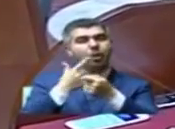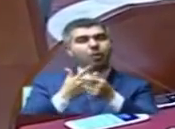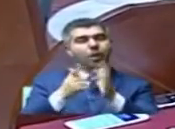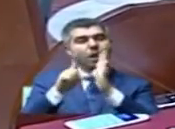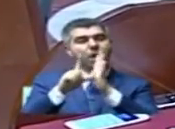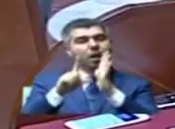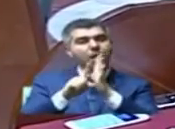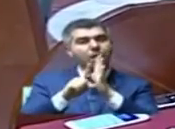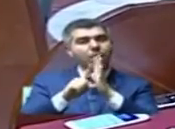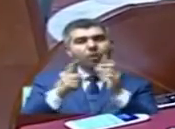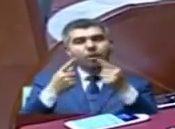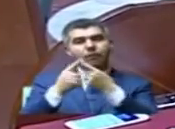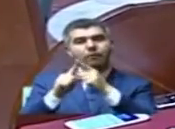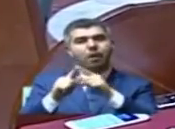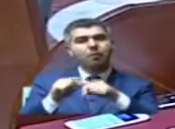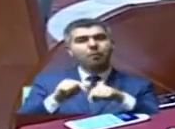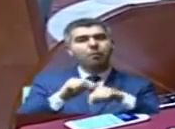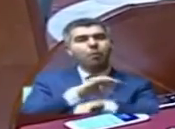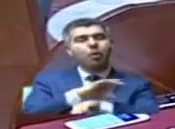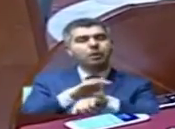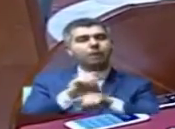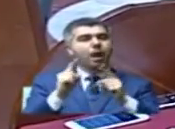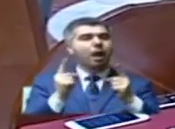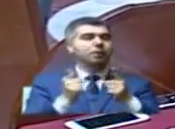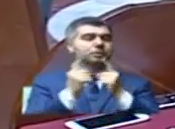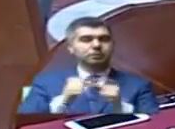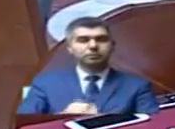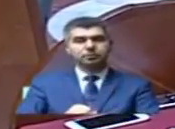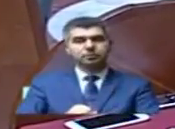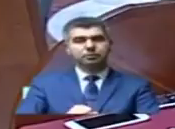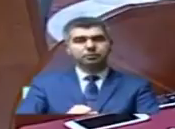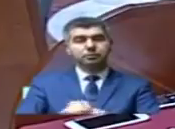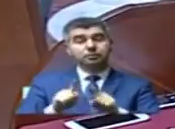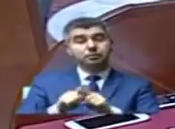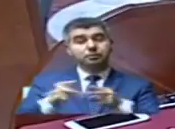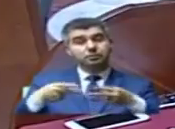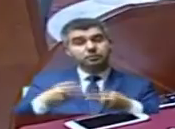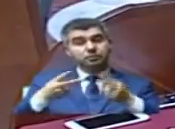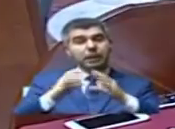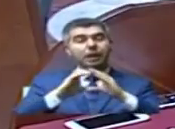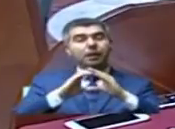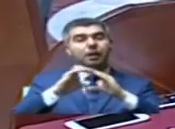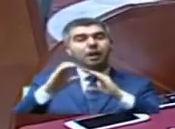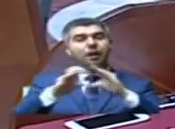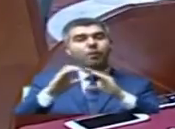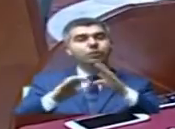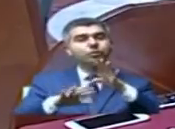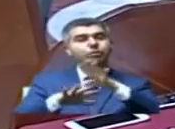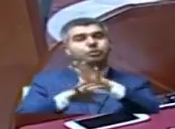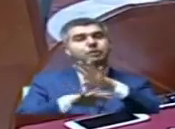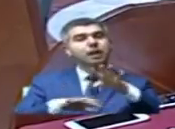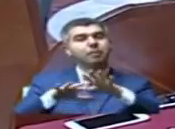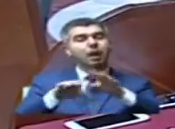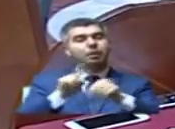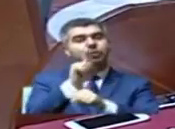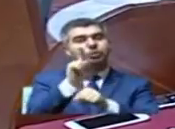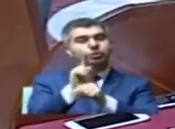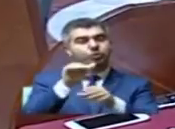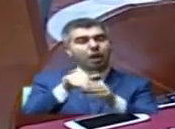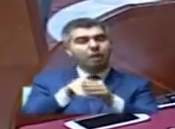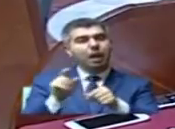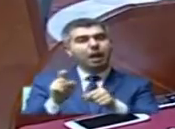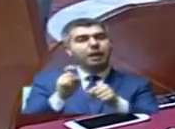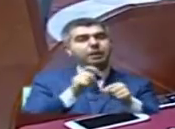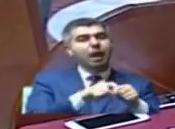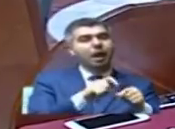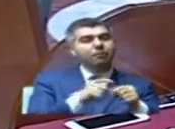التي تتمتع بها موظفو الإدارات العمومية. أما بخصوص استئناف جلسات الحوار الاجتماعي بقطاع الجماعة الترابية مع ممثلي